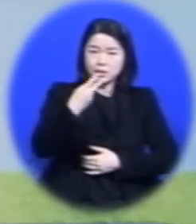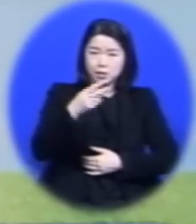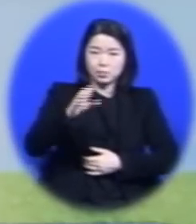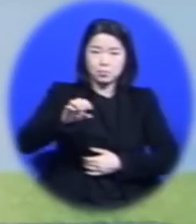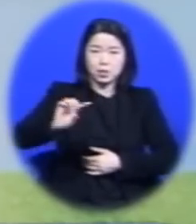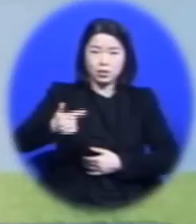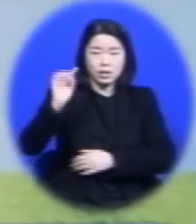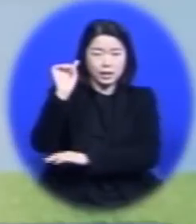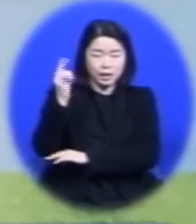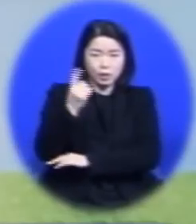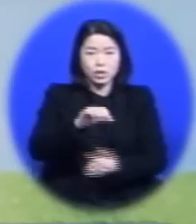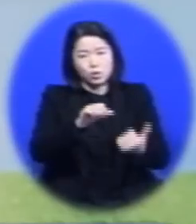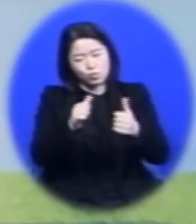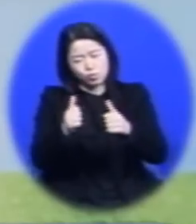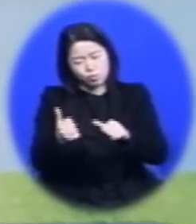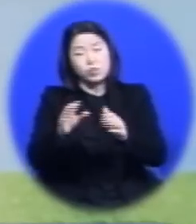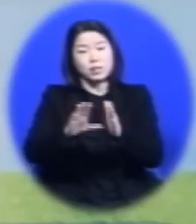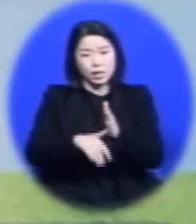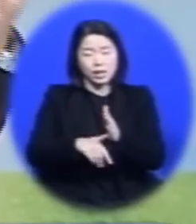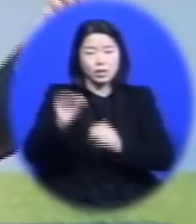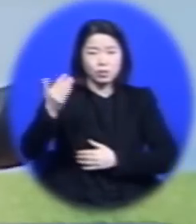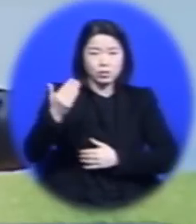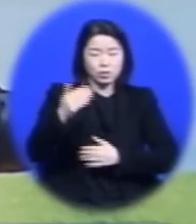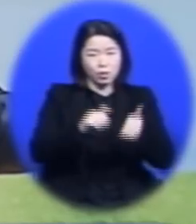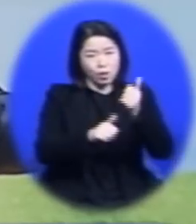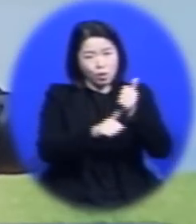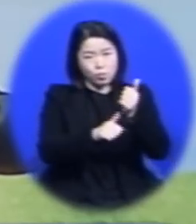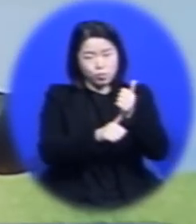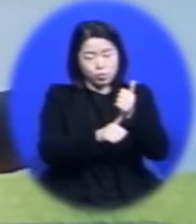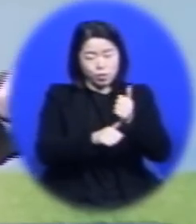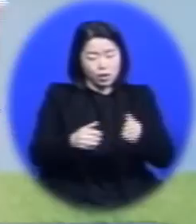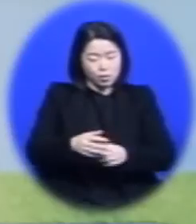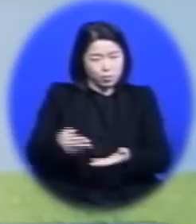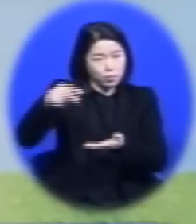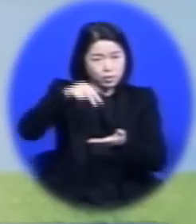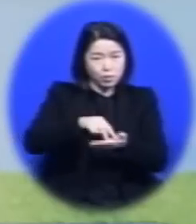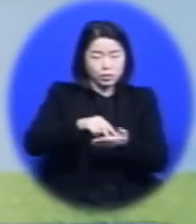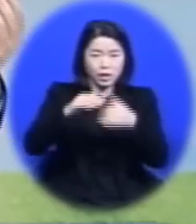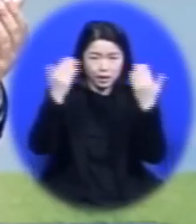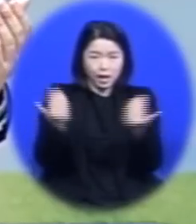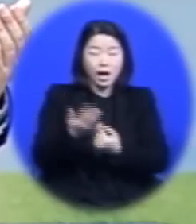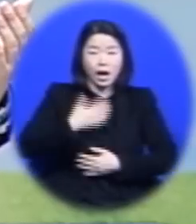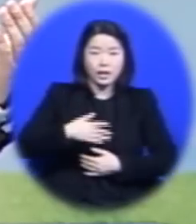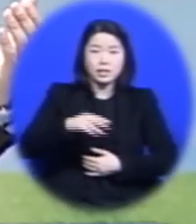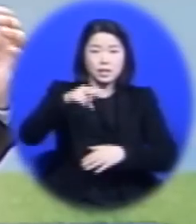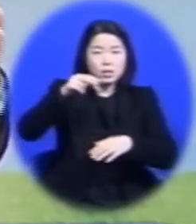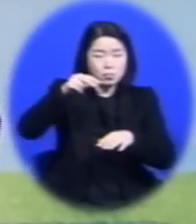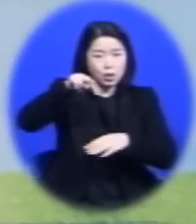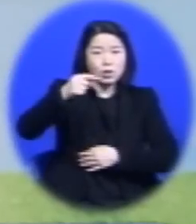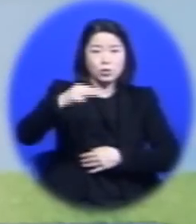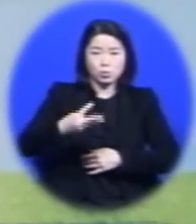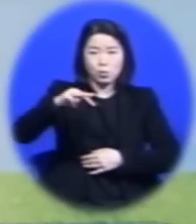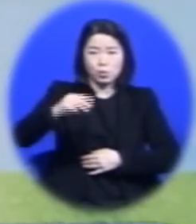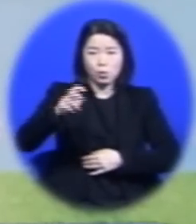다윗이 이제 죽을 때가 되어서 후계자를 세웠는데 다 잘 아시는 솔로몬입니다이